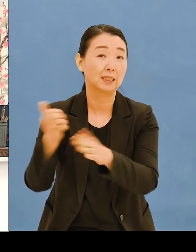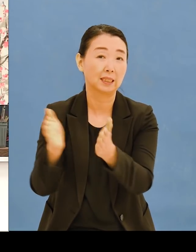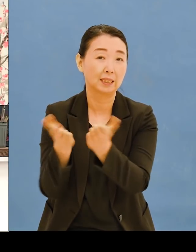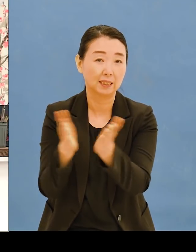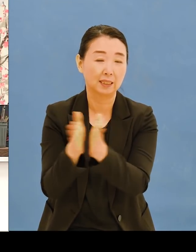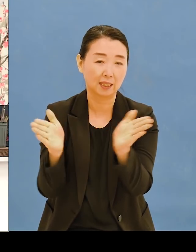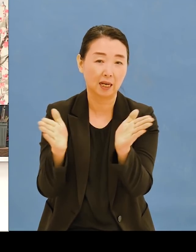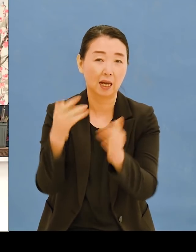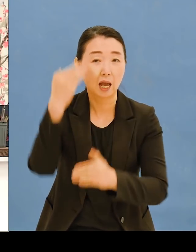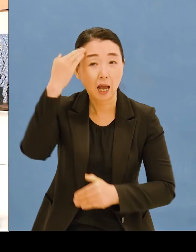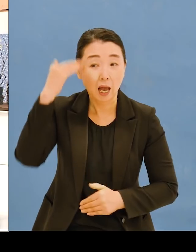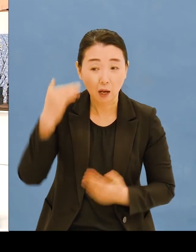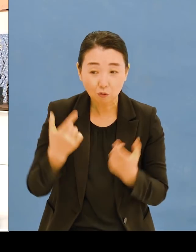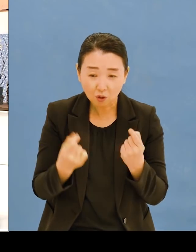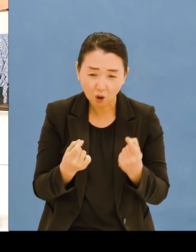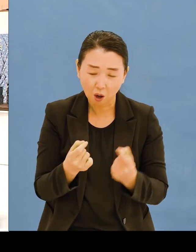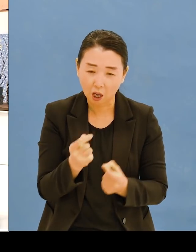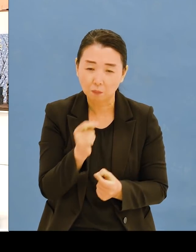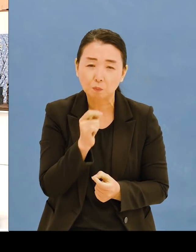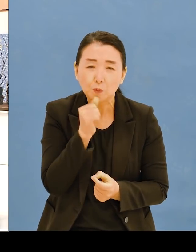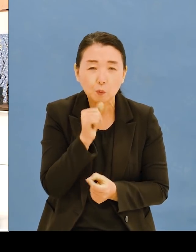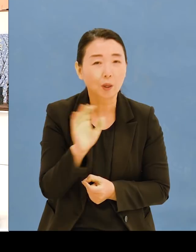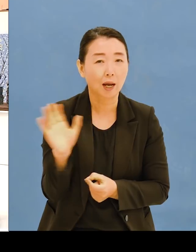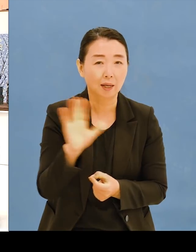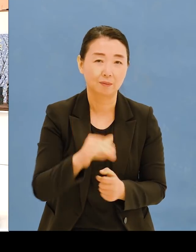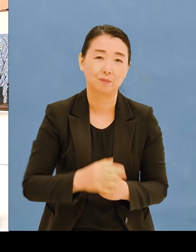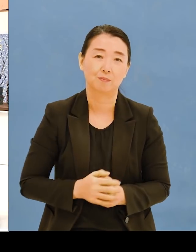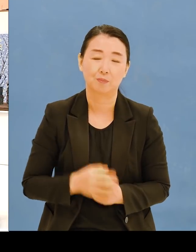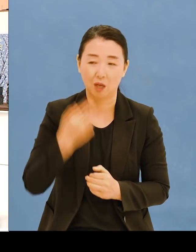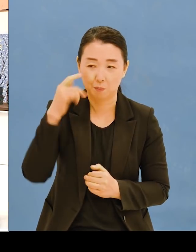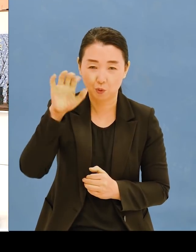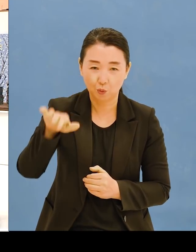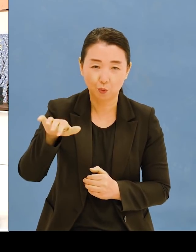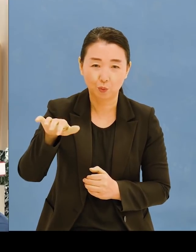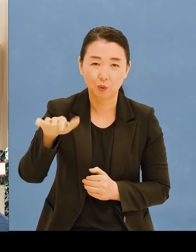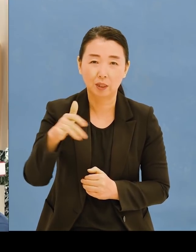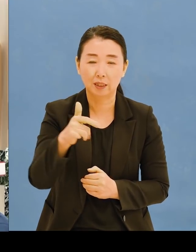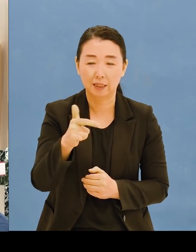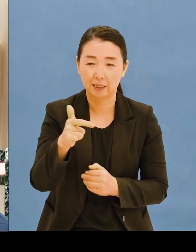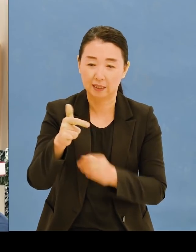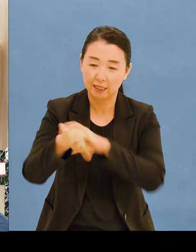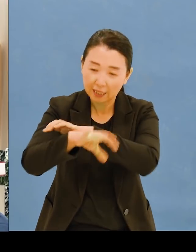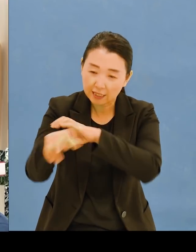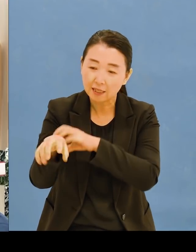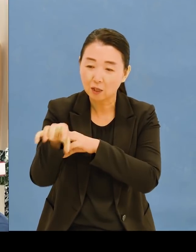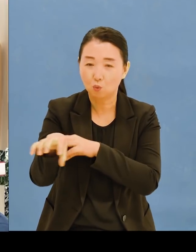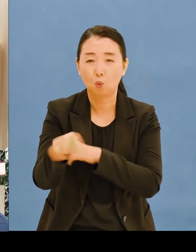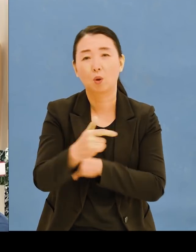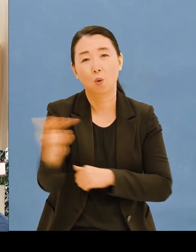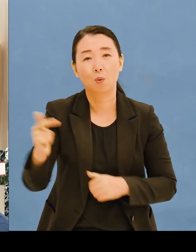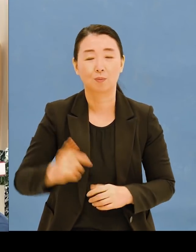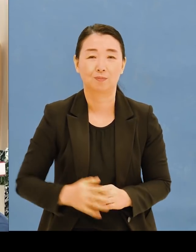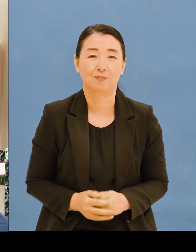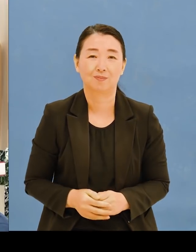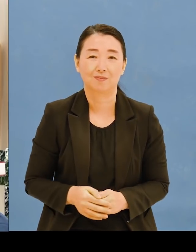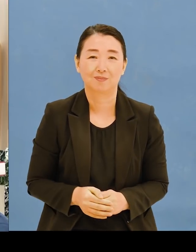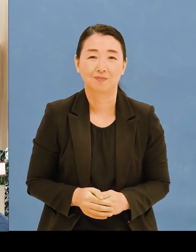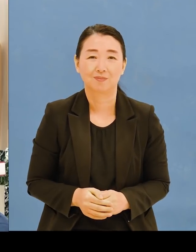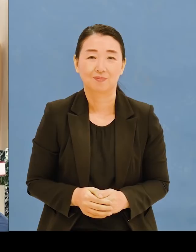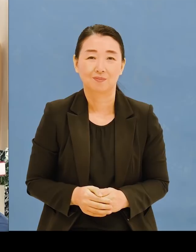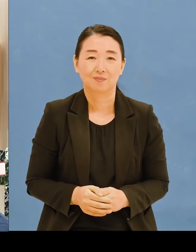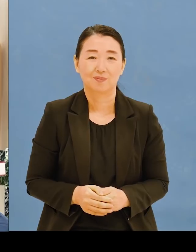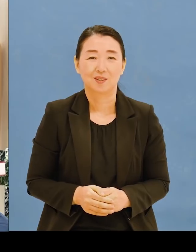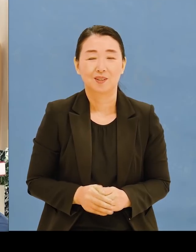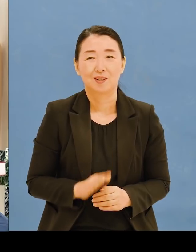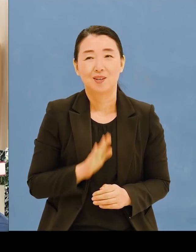근데 세탁소가 이제 한국처럼 이제 그냥 이제 소규모 세탁소가 아니라 미국은 되게 세탁소가 커요. 그리고